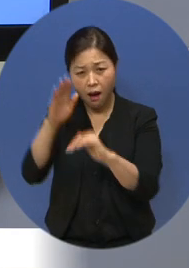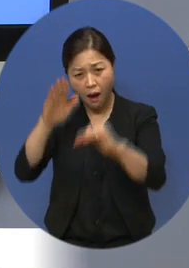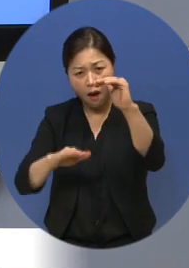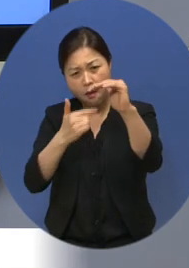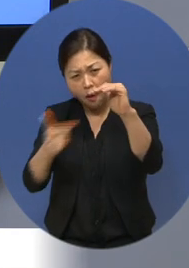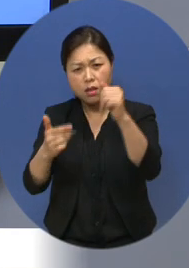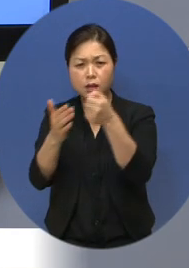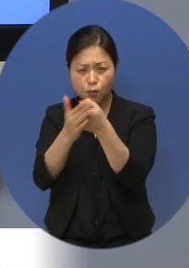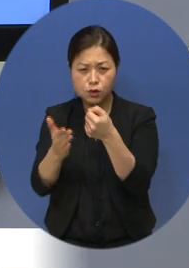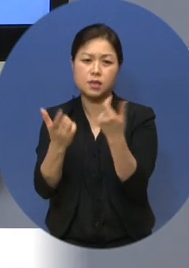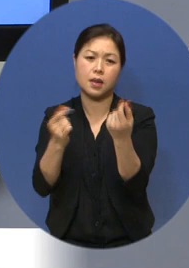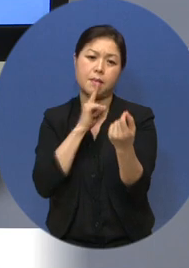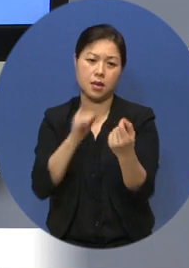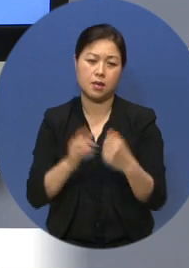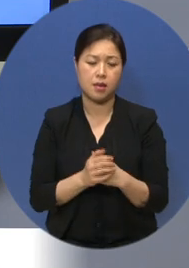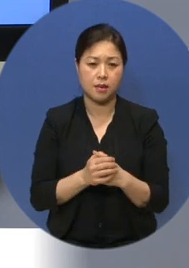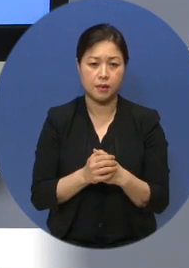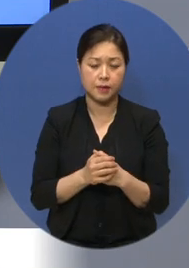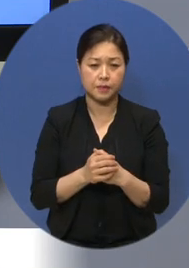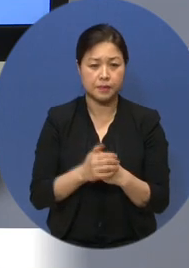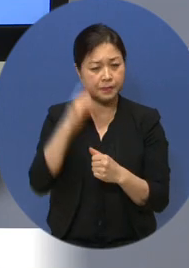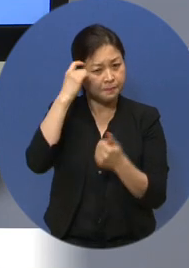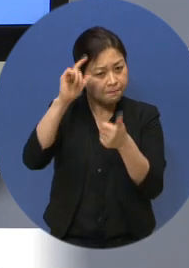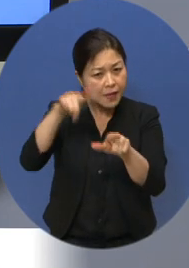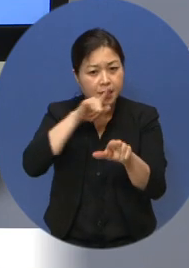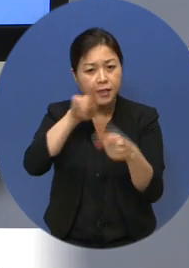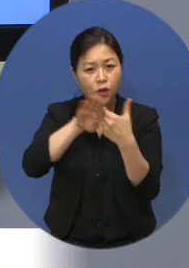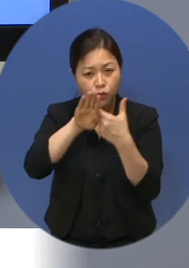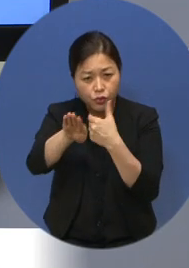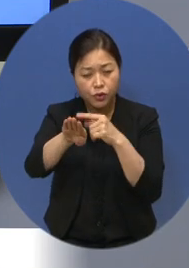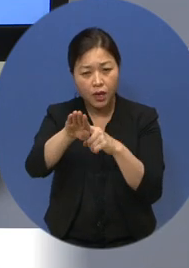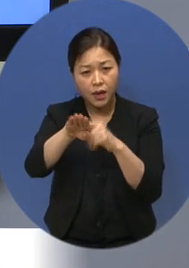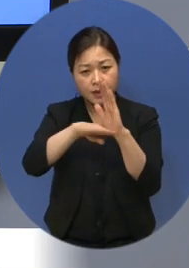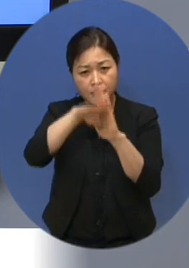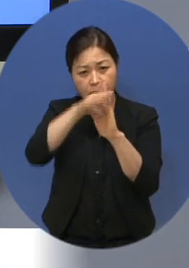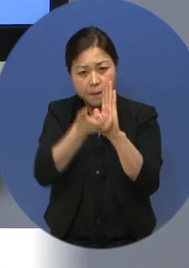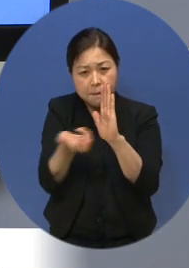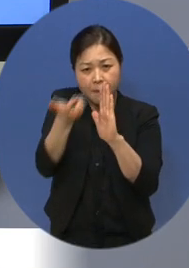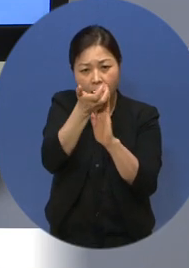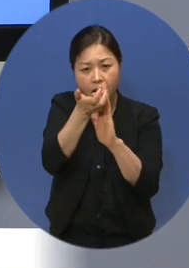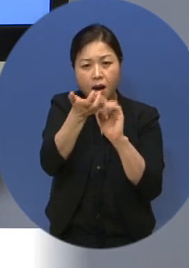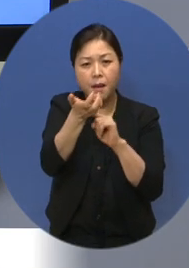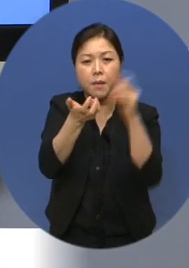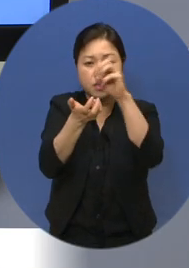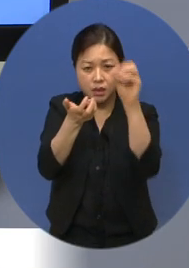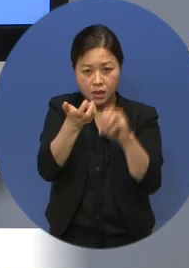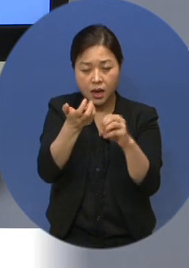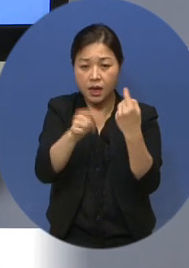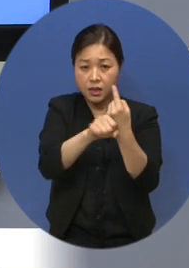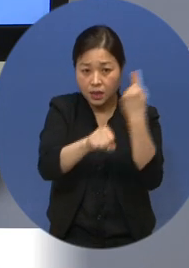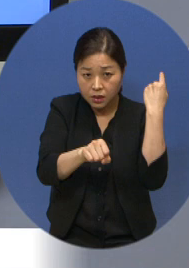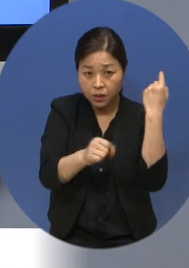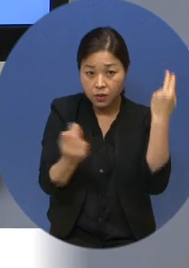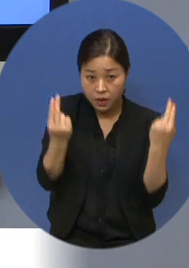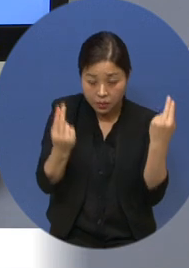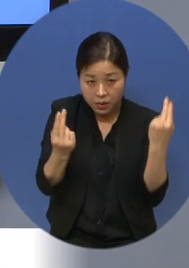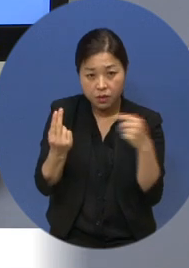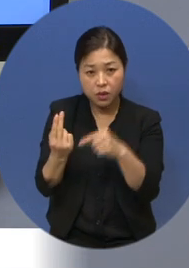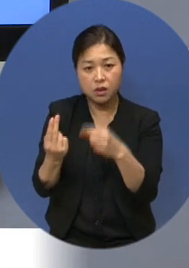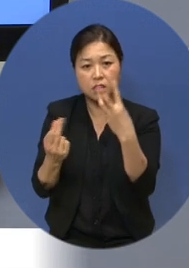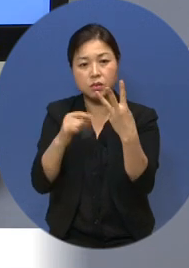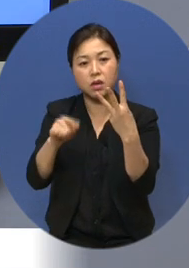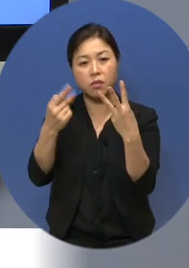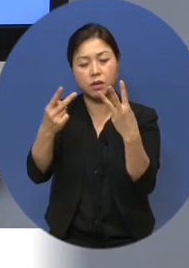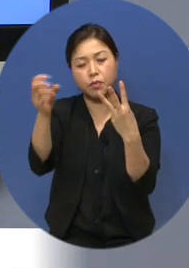요 특히 1 신청 후 등급이 상향된 비율 역시 지난해 대비 3.2% 포인트